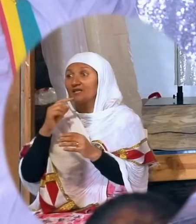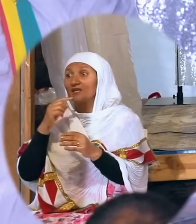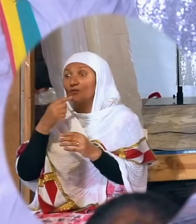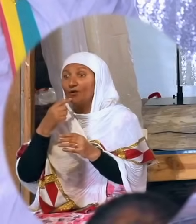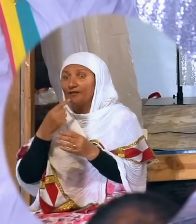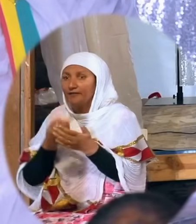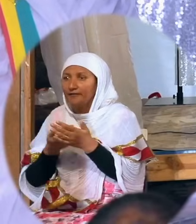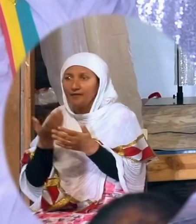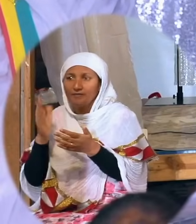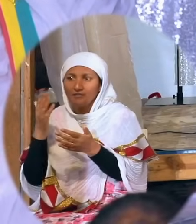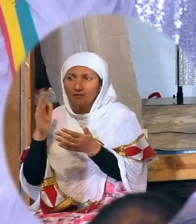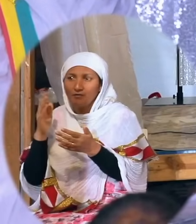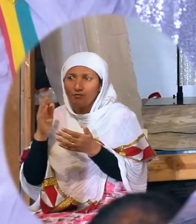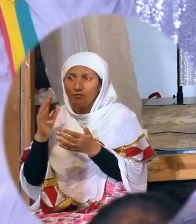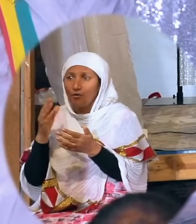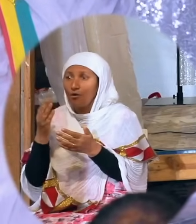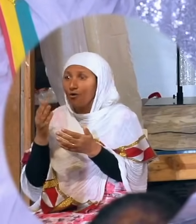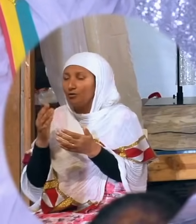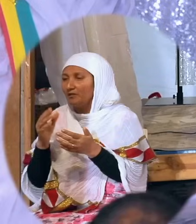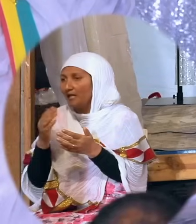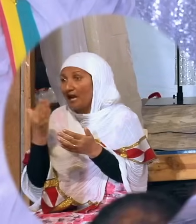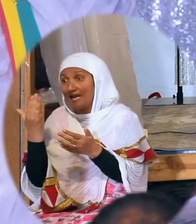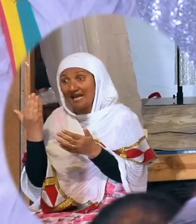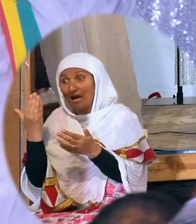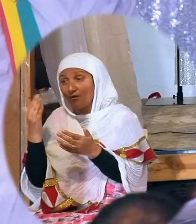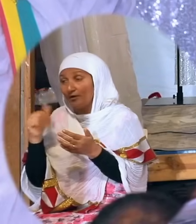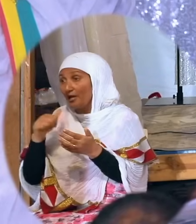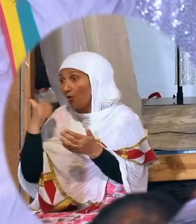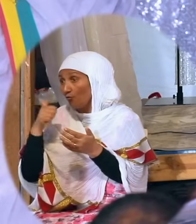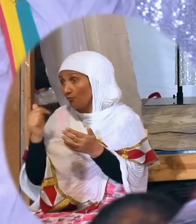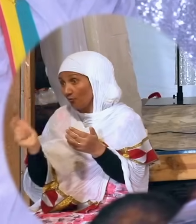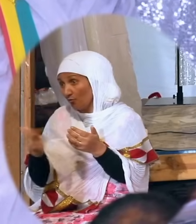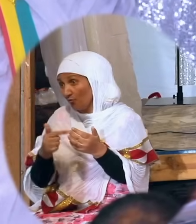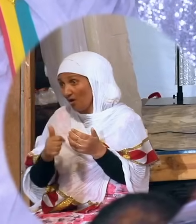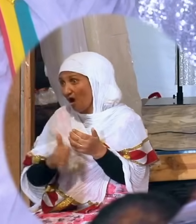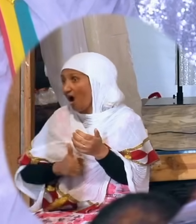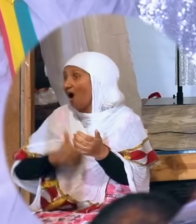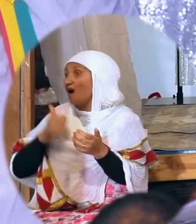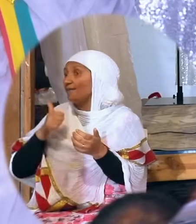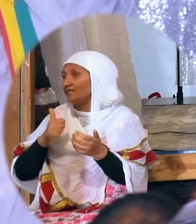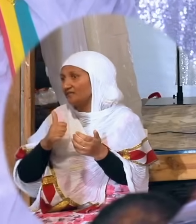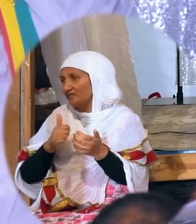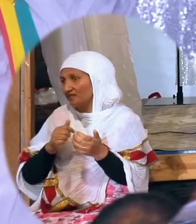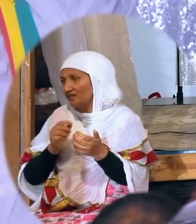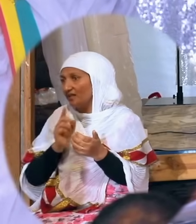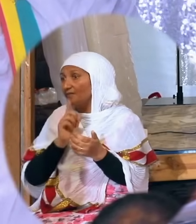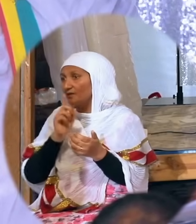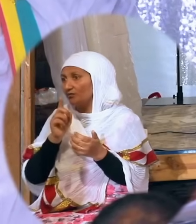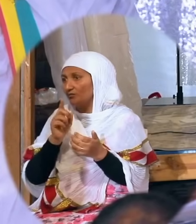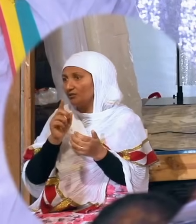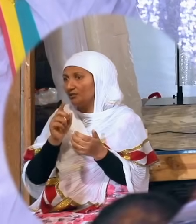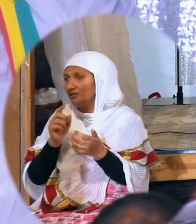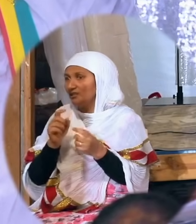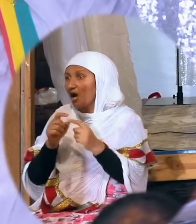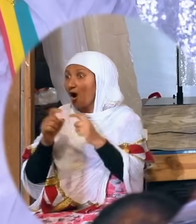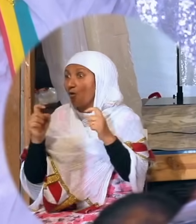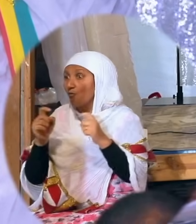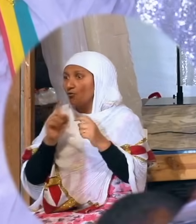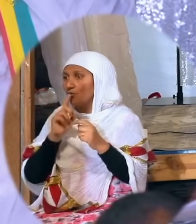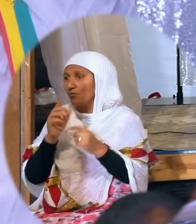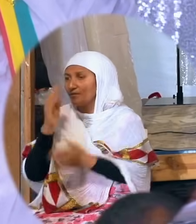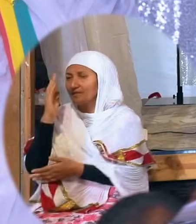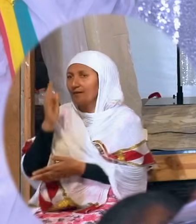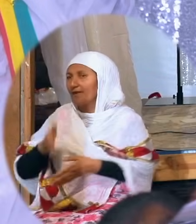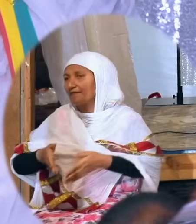ይሄን የመሰለው ሌላውም ቢሆን ኃጢአት አመጽ ነው ተቃውሞ ነው። በእግዚአብሔር ቃል ላይ በእግዚአብሔር